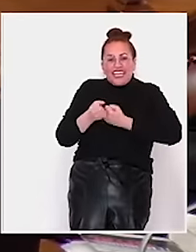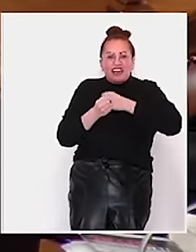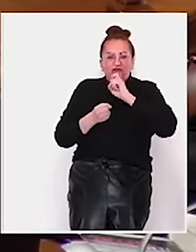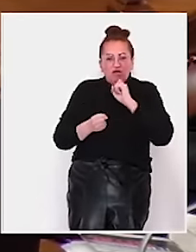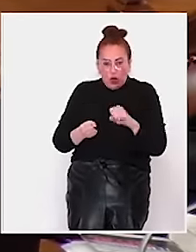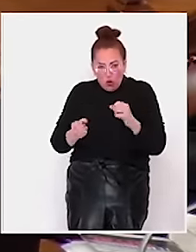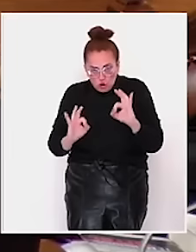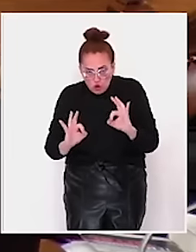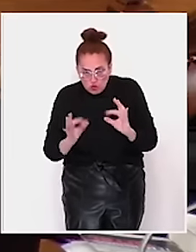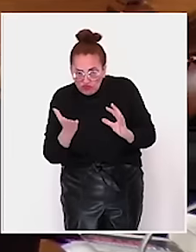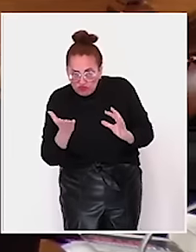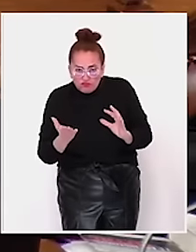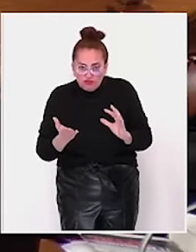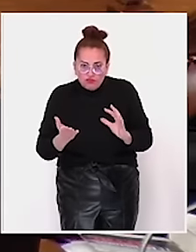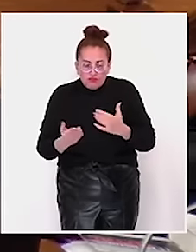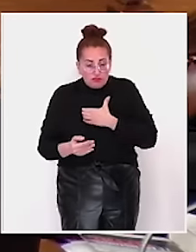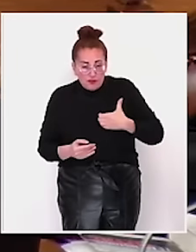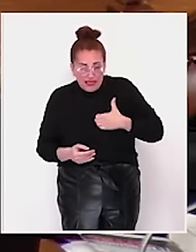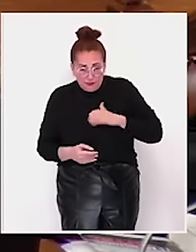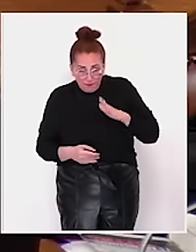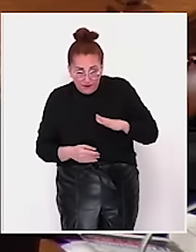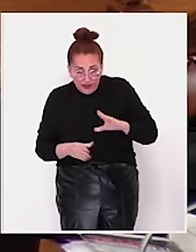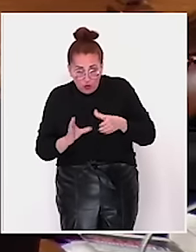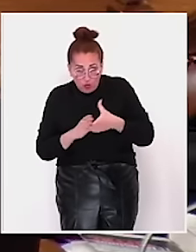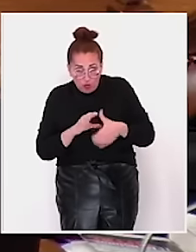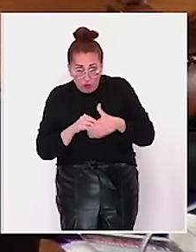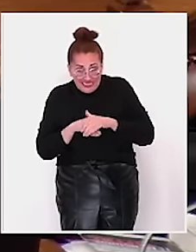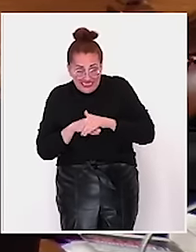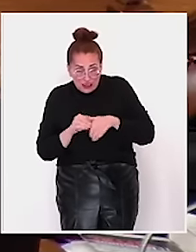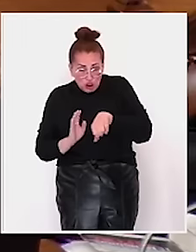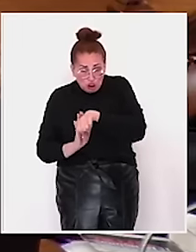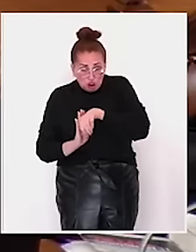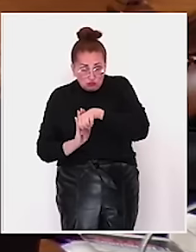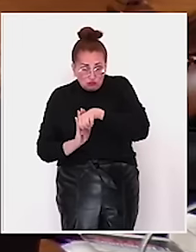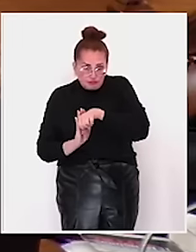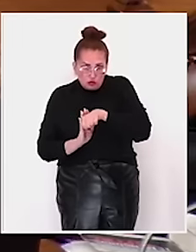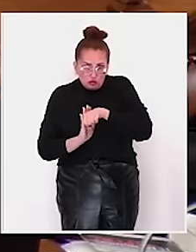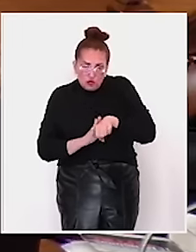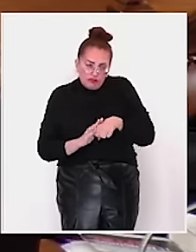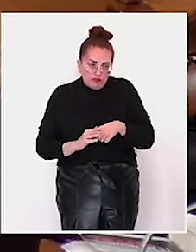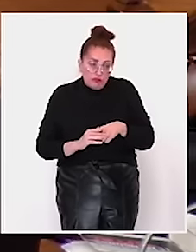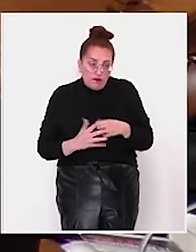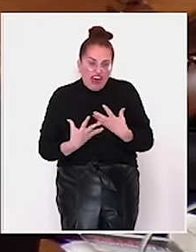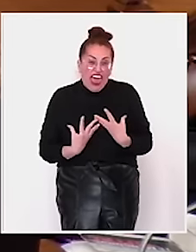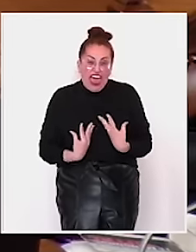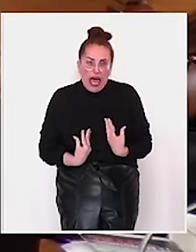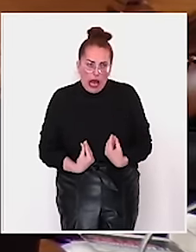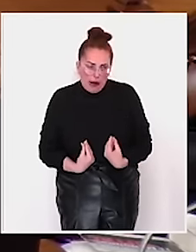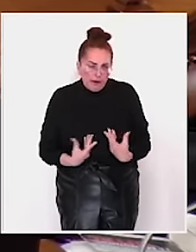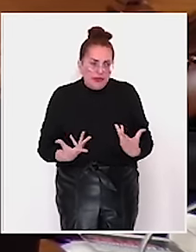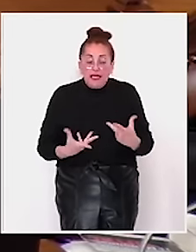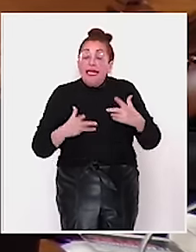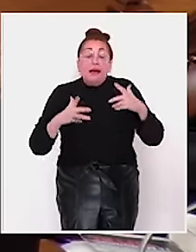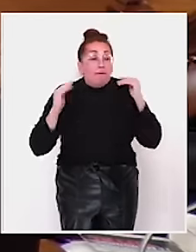vous pouvez, en tant que mairie écologiste, mairie de gauche, mairie social-démocrate, même molle, comment vous pouvez justifier